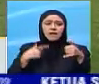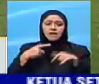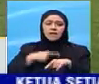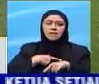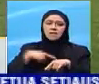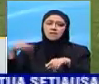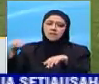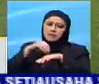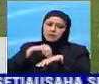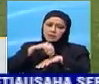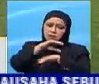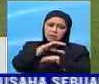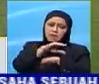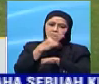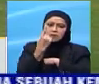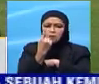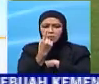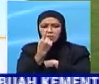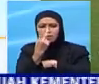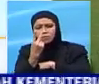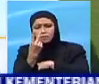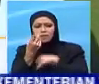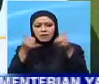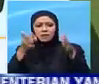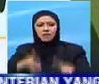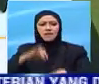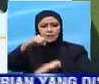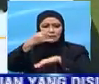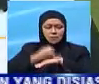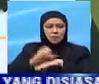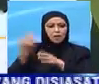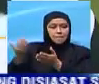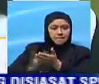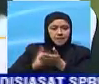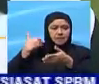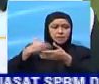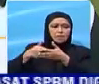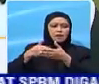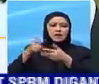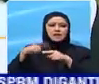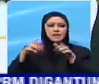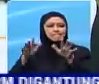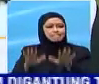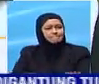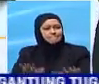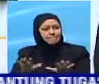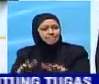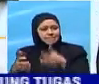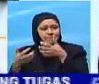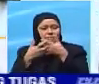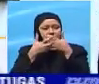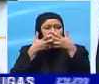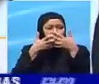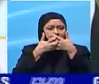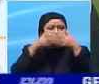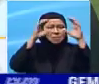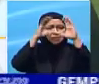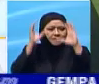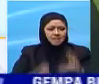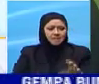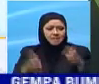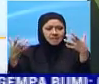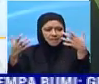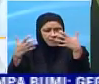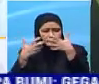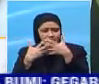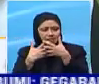import Saya baru sampai hari ini saya nak biar dia dulu menyesuaikan DII dengan Cuaca dan